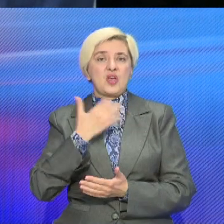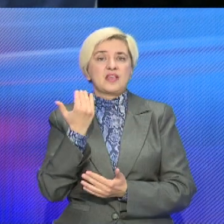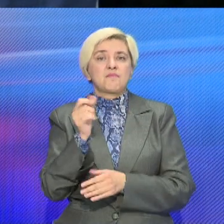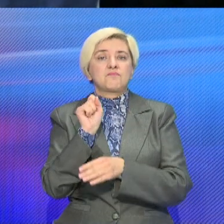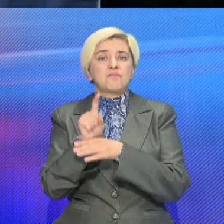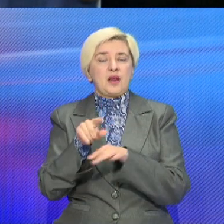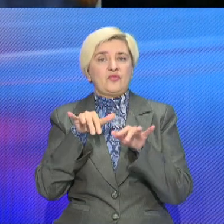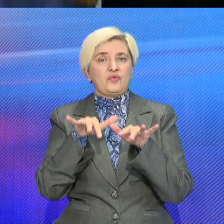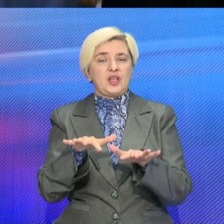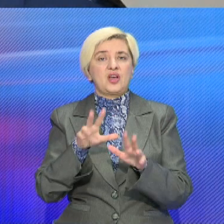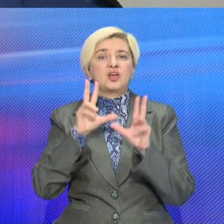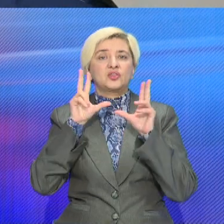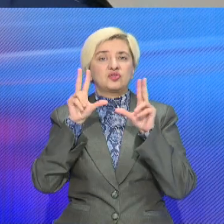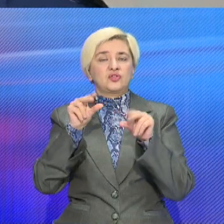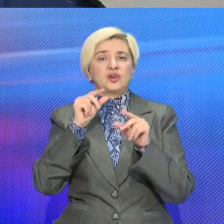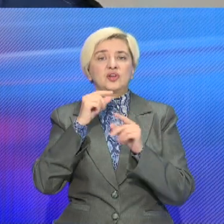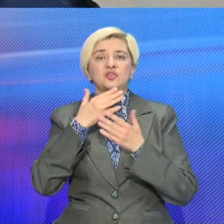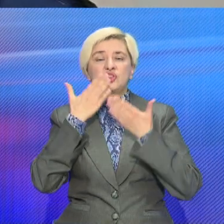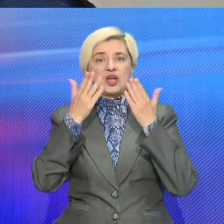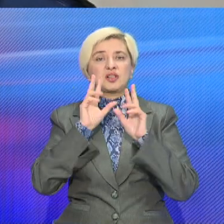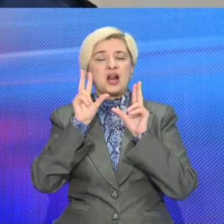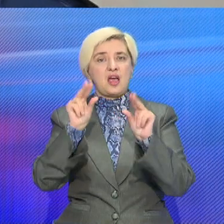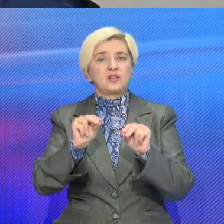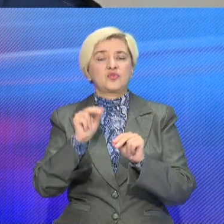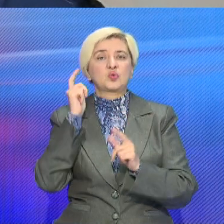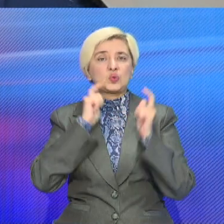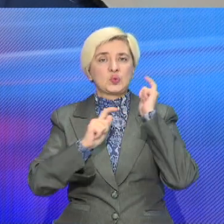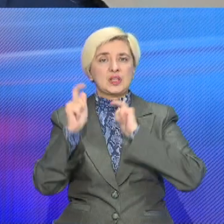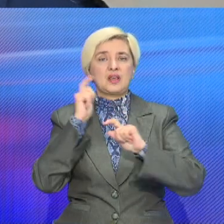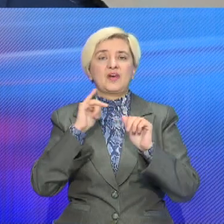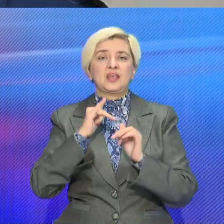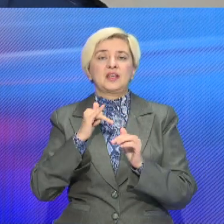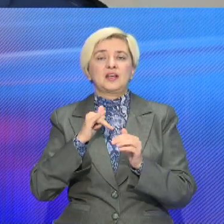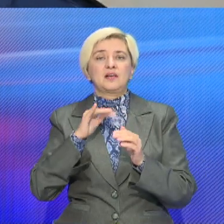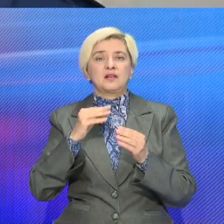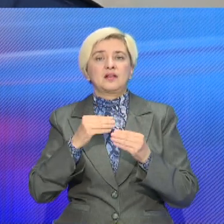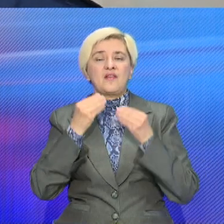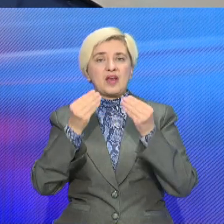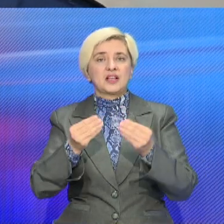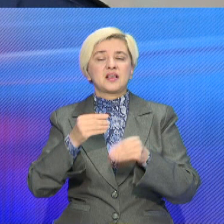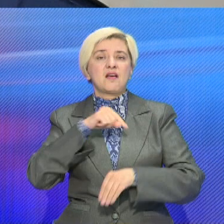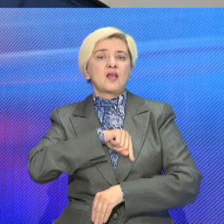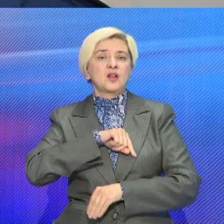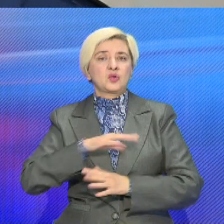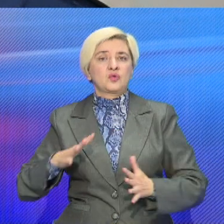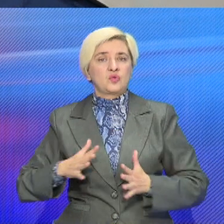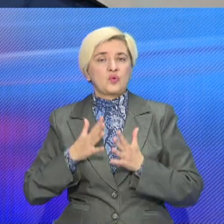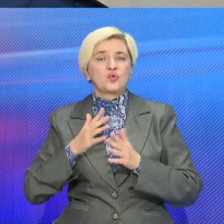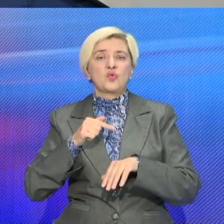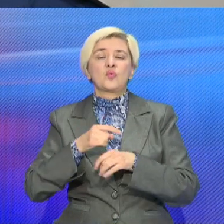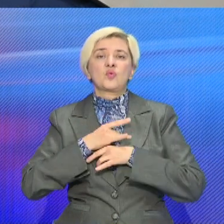важная місія – чытаць словы клятвы студэнтаў-мытнікаў і задаваць тон урачыстасці. Торжественно клянемся